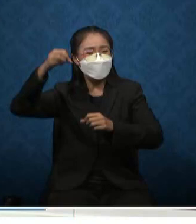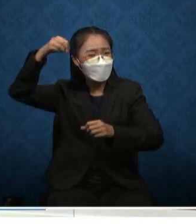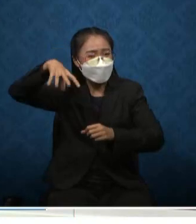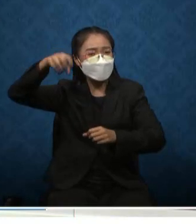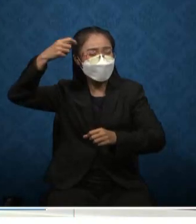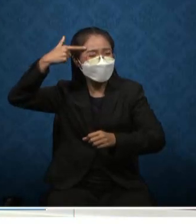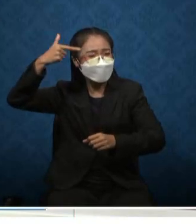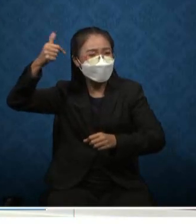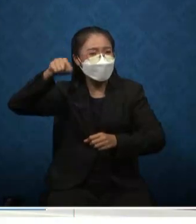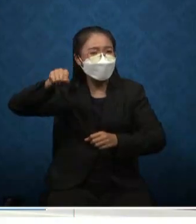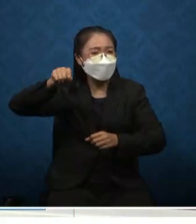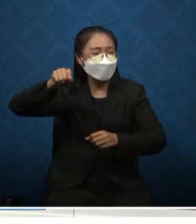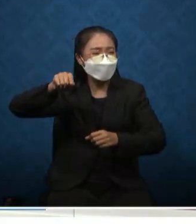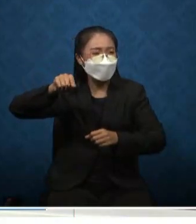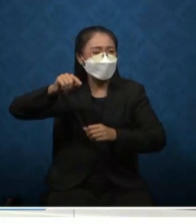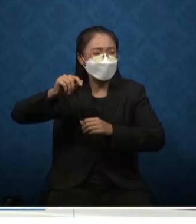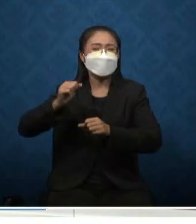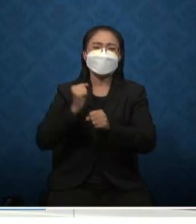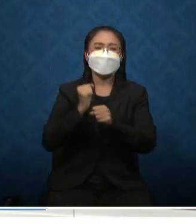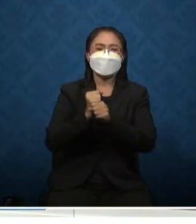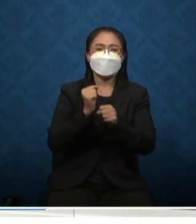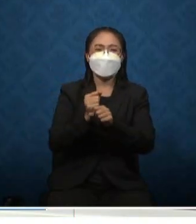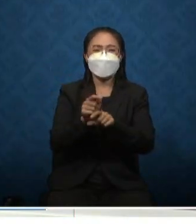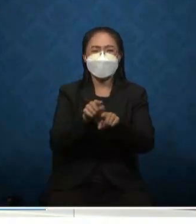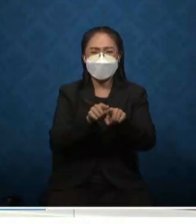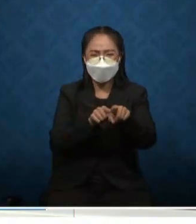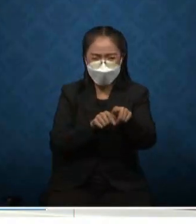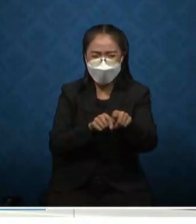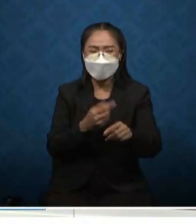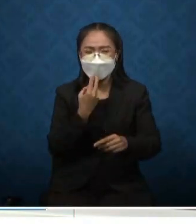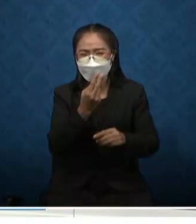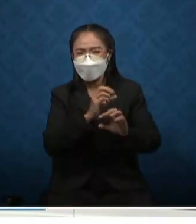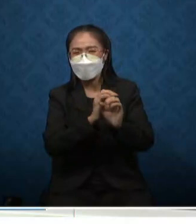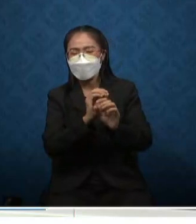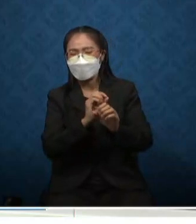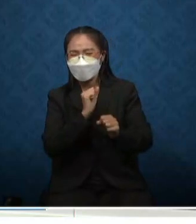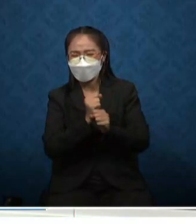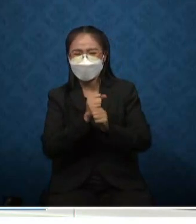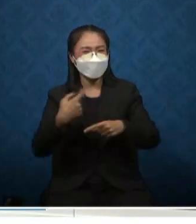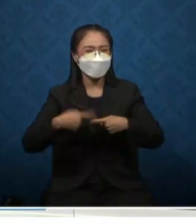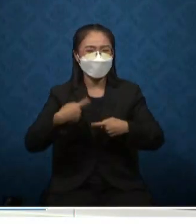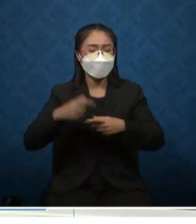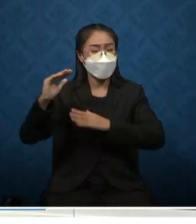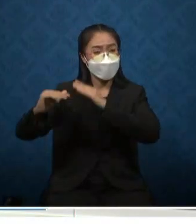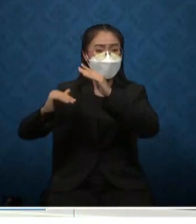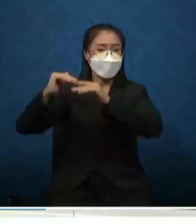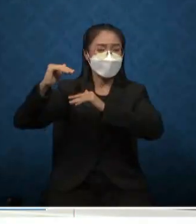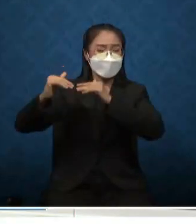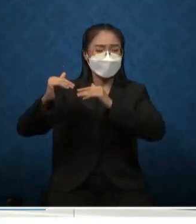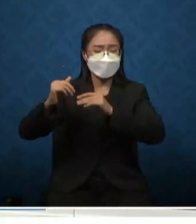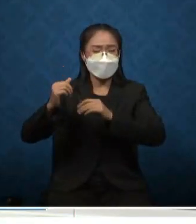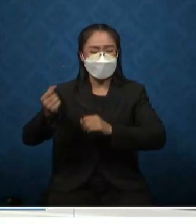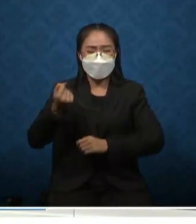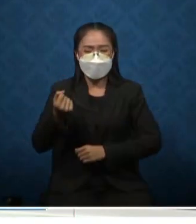ในประเทศไทยไม่เกิดขึ้นอย่างเป็นรูปธรรมและไม่สามารถพัฒนาระบบไฟฟ้าให้เกิดความมั่นคงได้